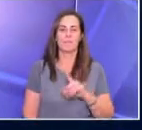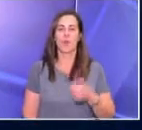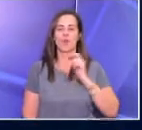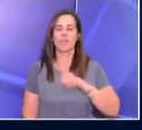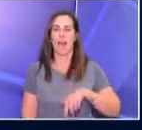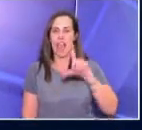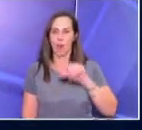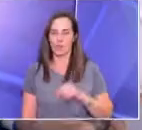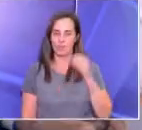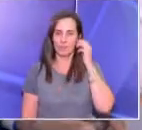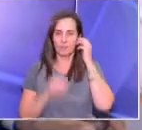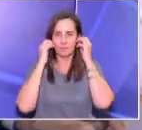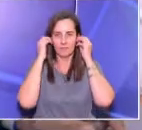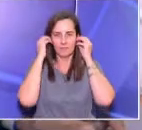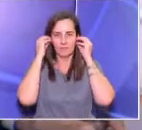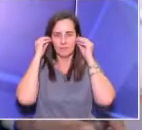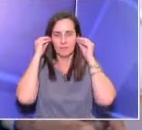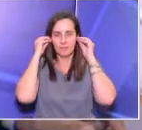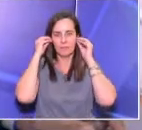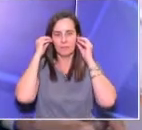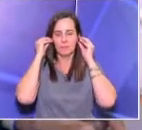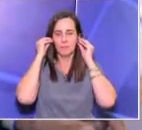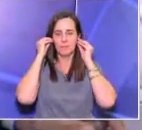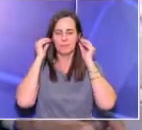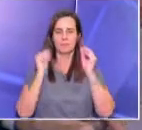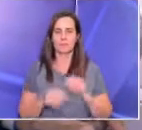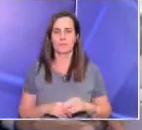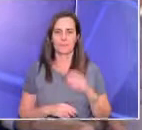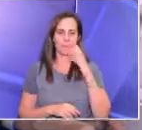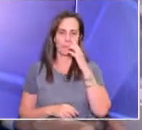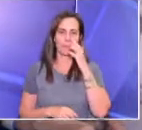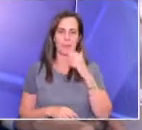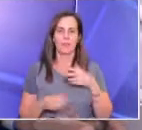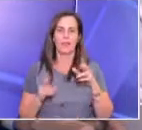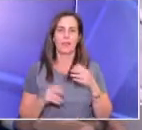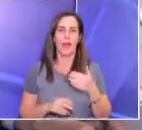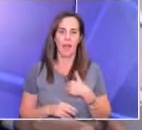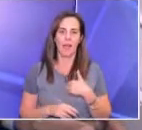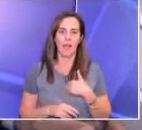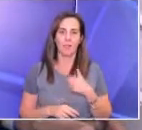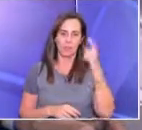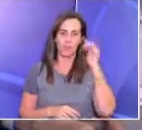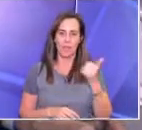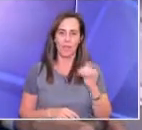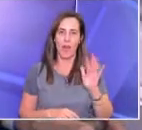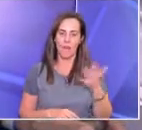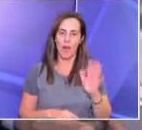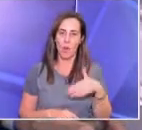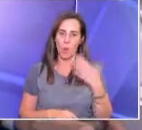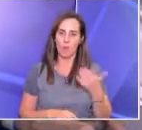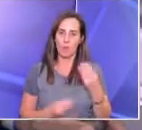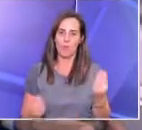העירייה הבא של ירושלים, חגי. תשמע, קודם כל, אתה יודע, יכולים לקרות, אני מעריך שכן, אבל יכולים לקרות